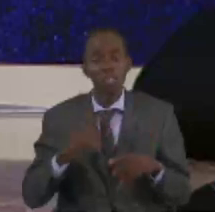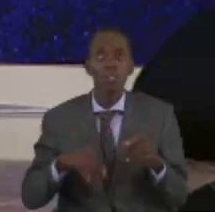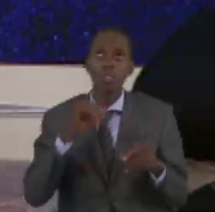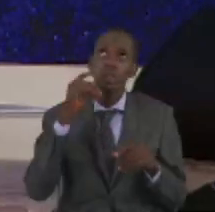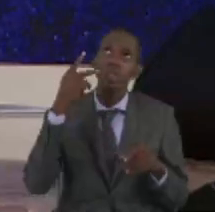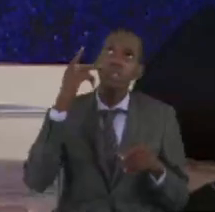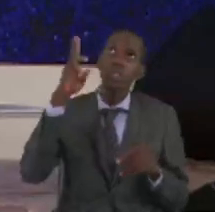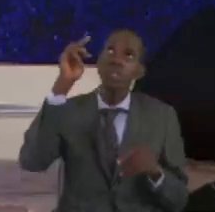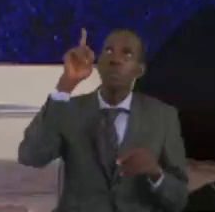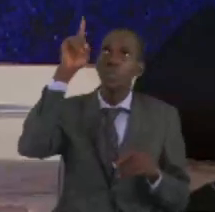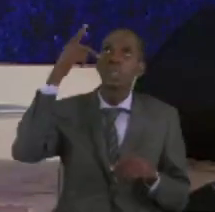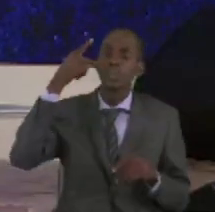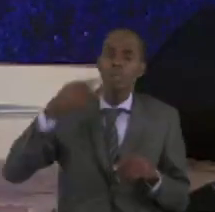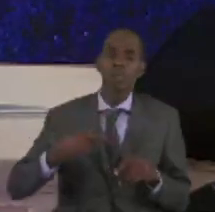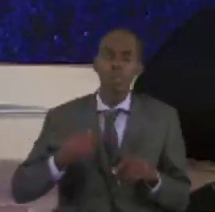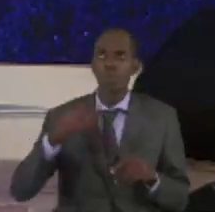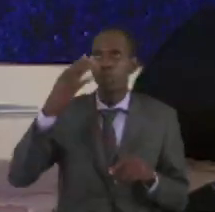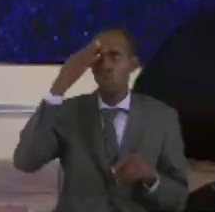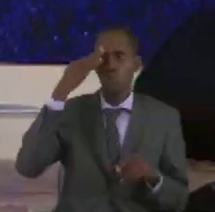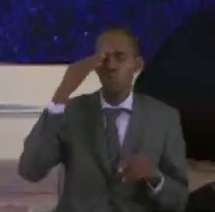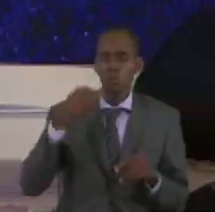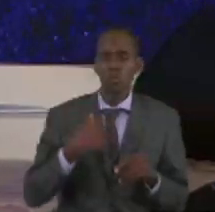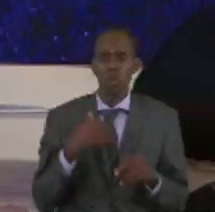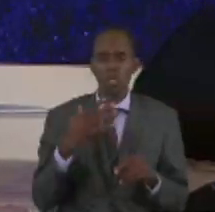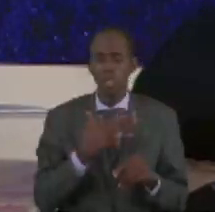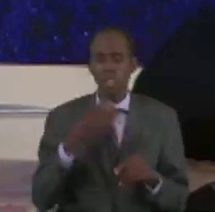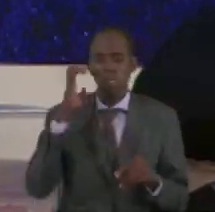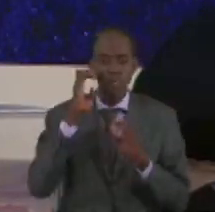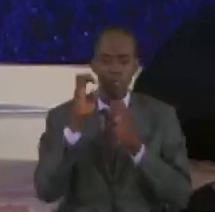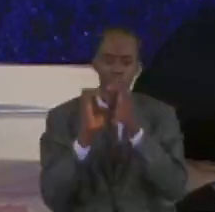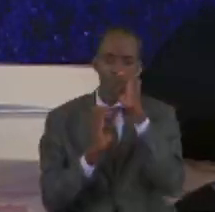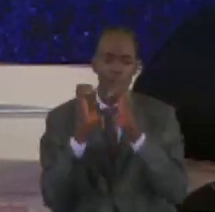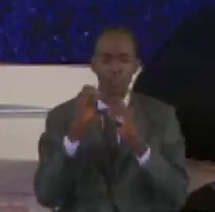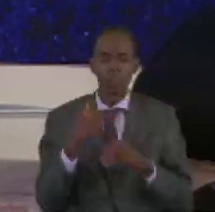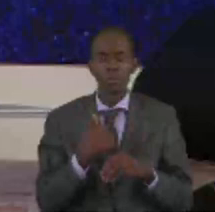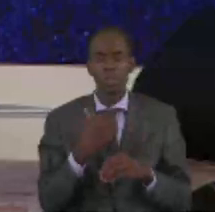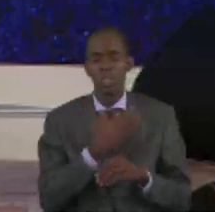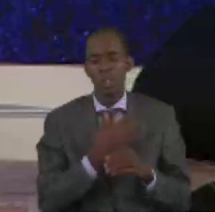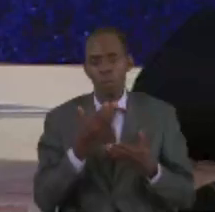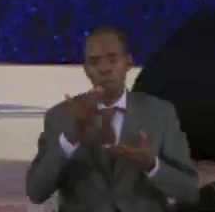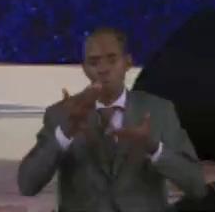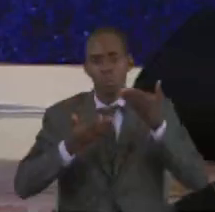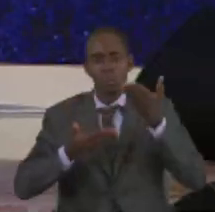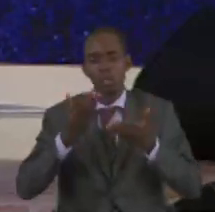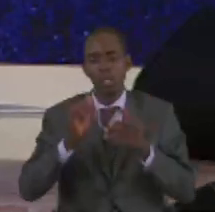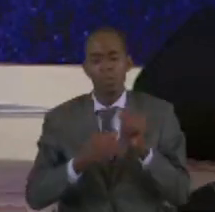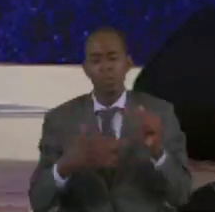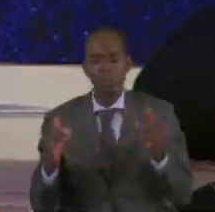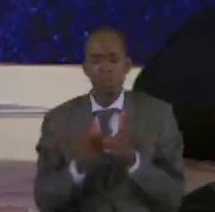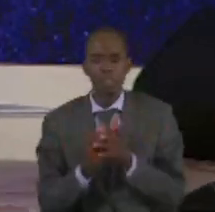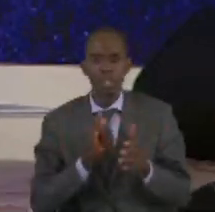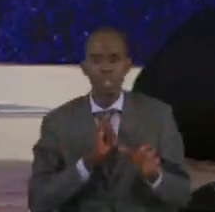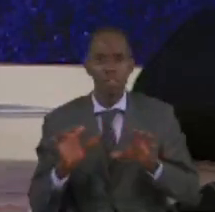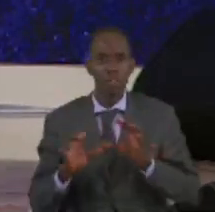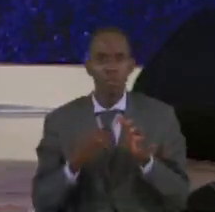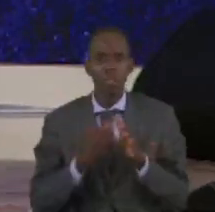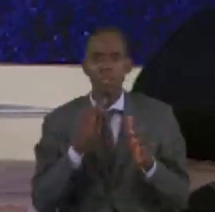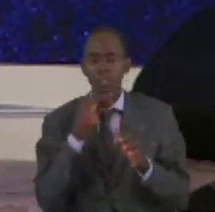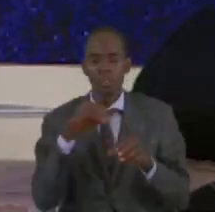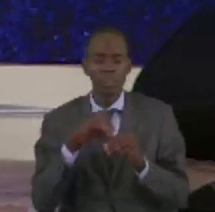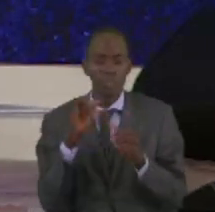c'est en cela qu'il dit, même quoique je ne puisse pas le voir, il me connaît, il m'évalue, il pèse tout ce